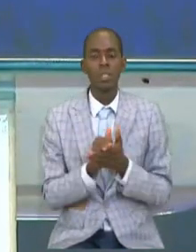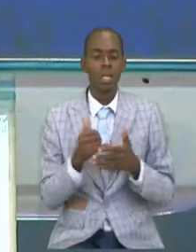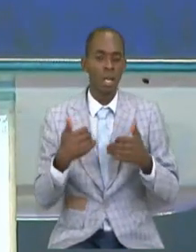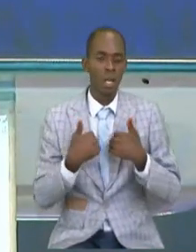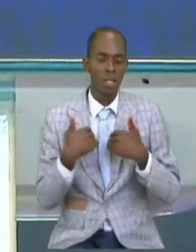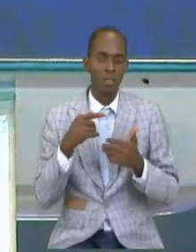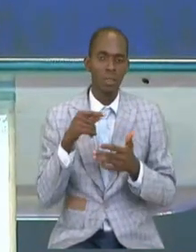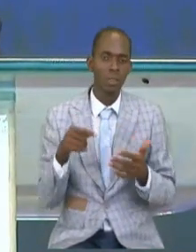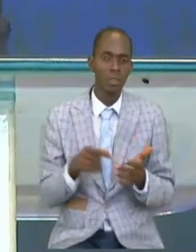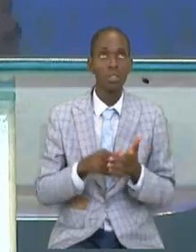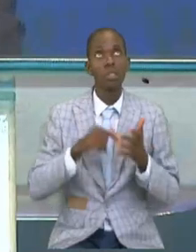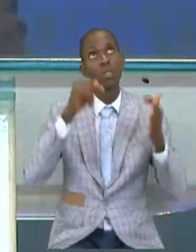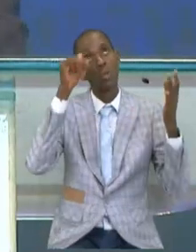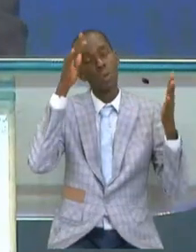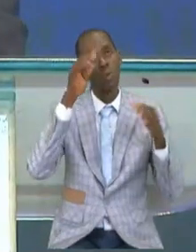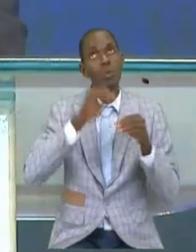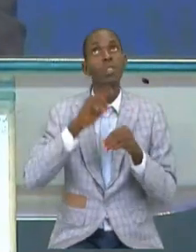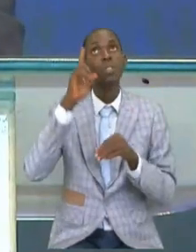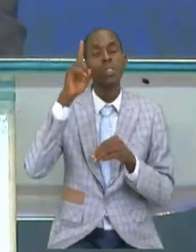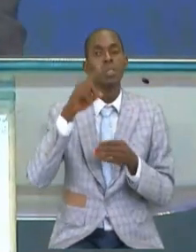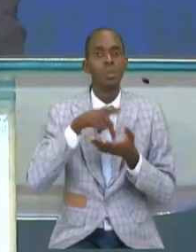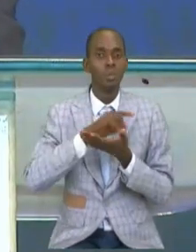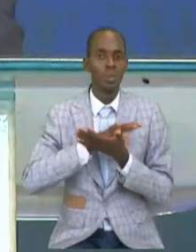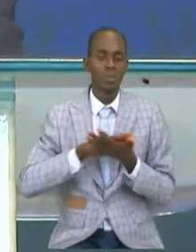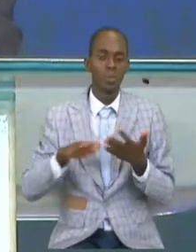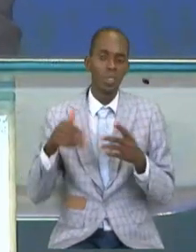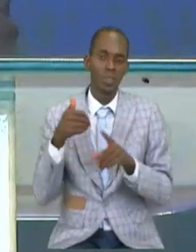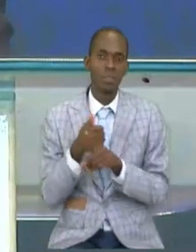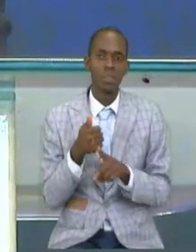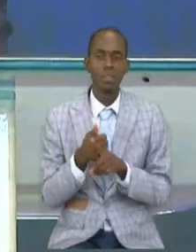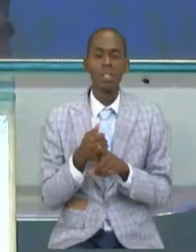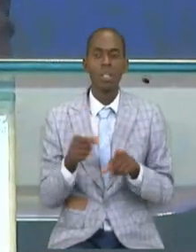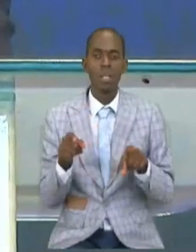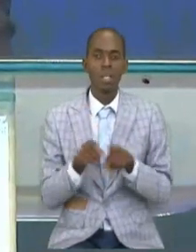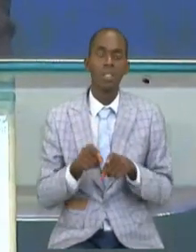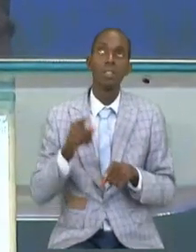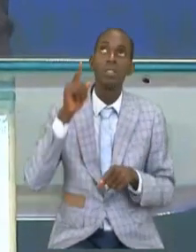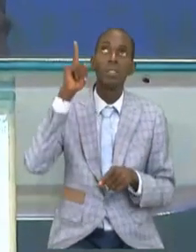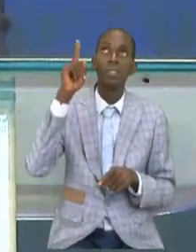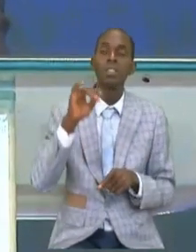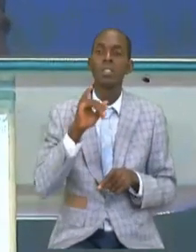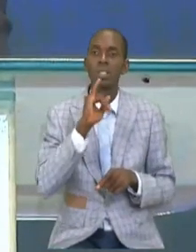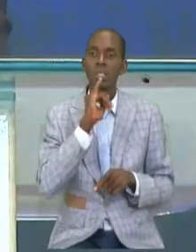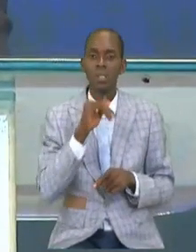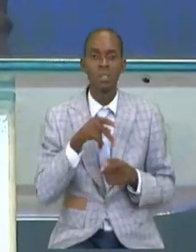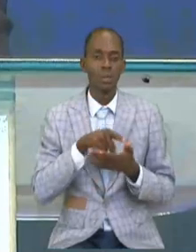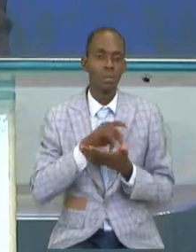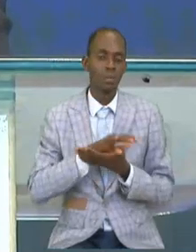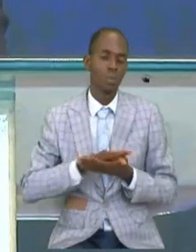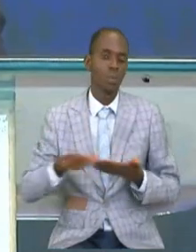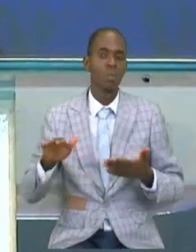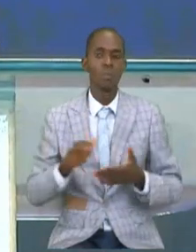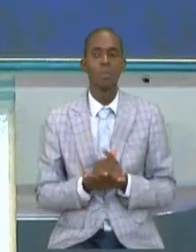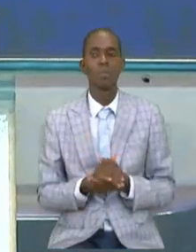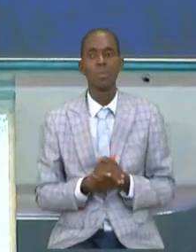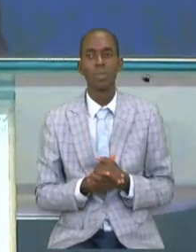a cette espérance en lui, se purifie comme lui-même est pur.